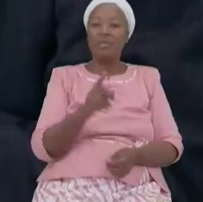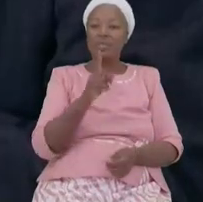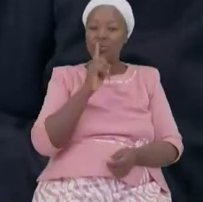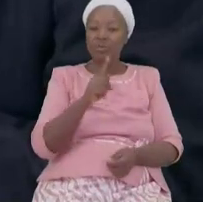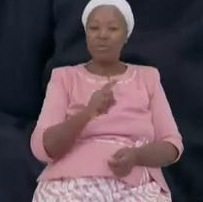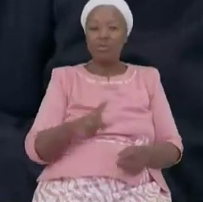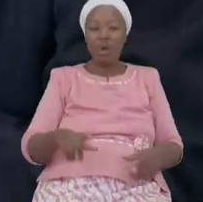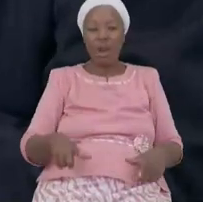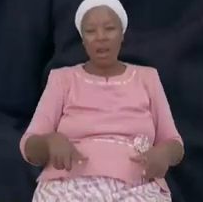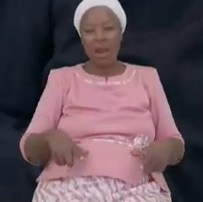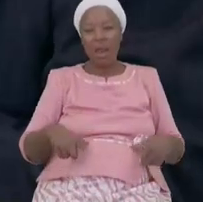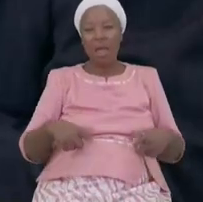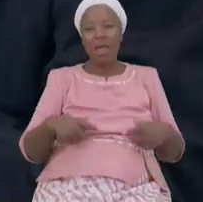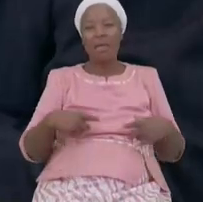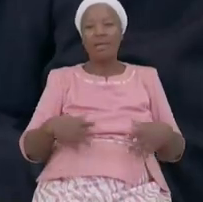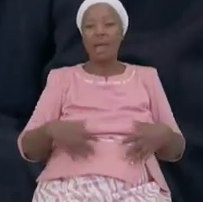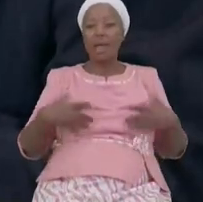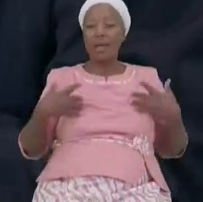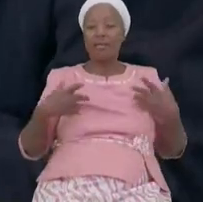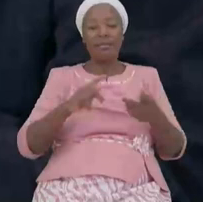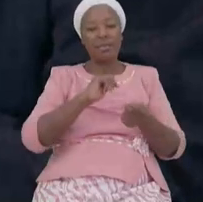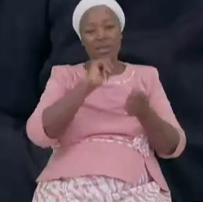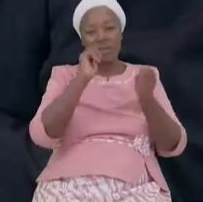Une transformation de vie.